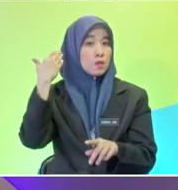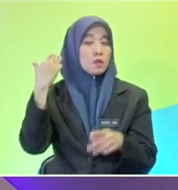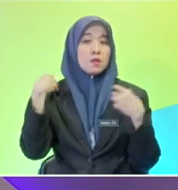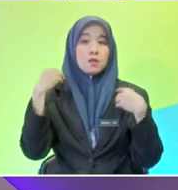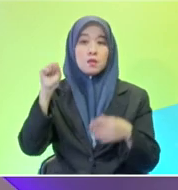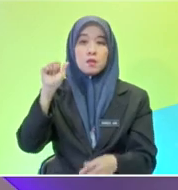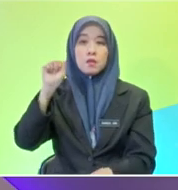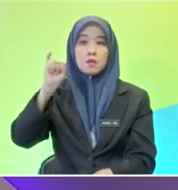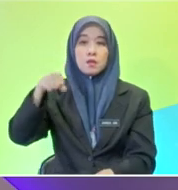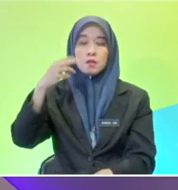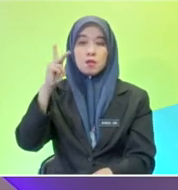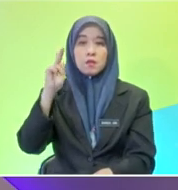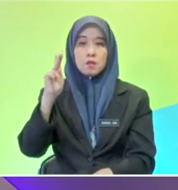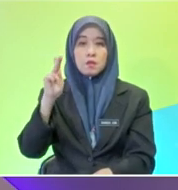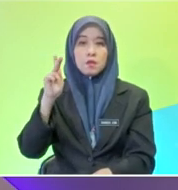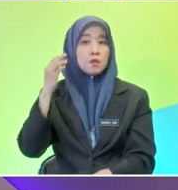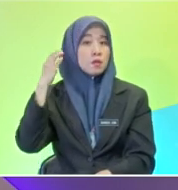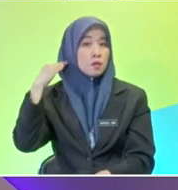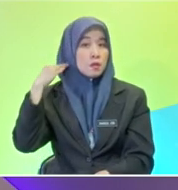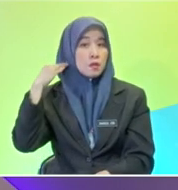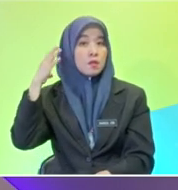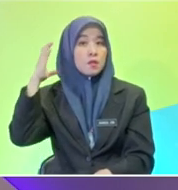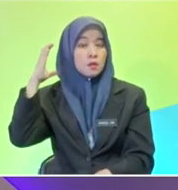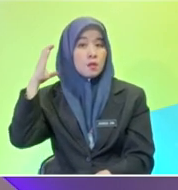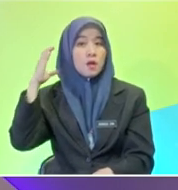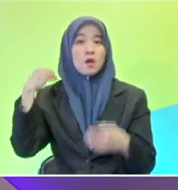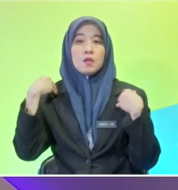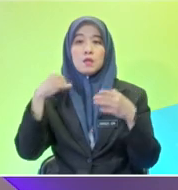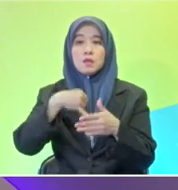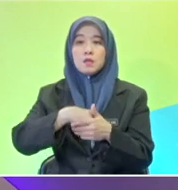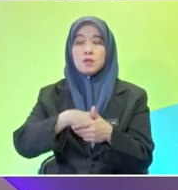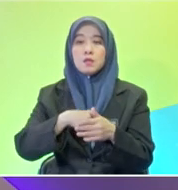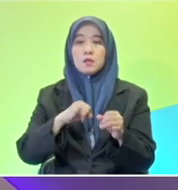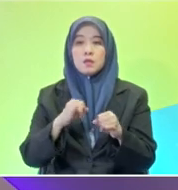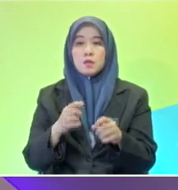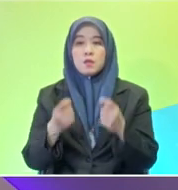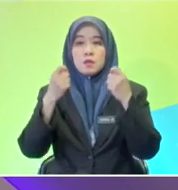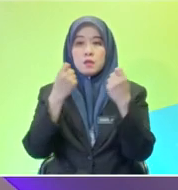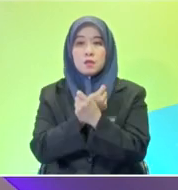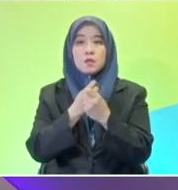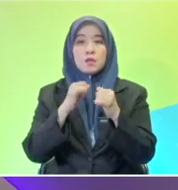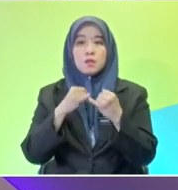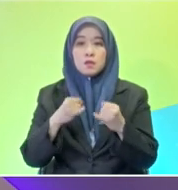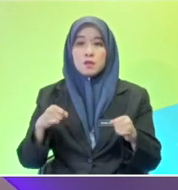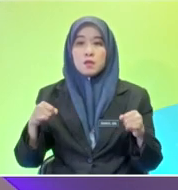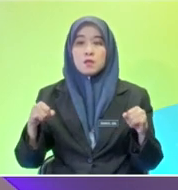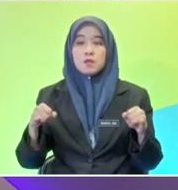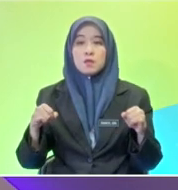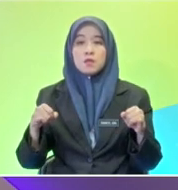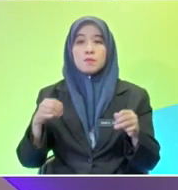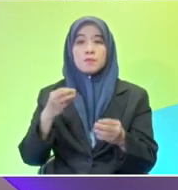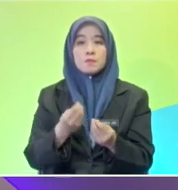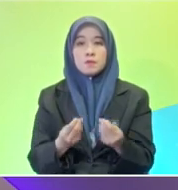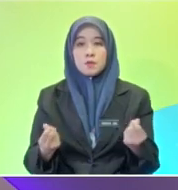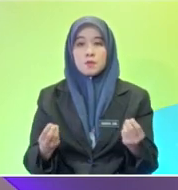tadi, maknanya ada isinya tentang apa dia jenis tanah. Maknanya tanah ni adalah kurniaan